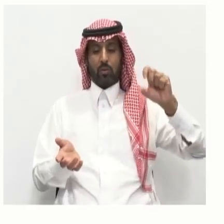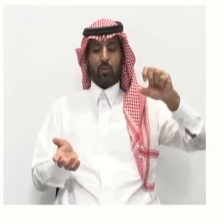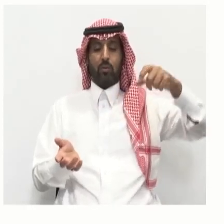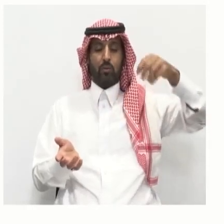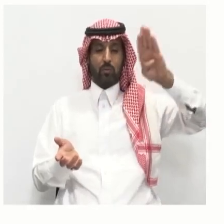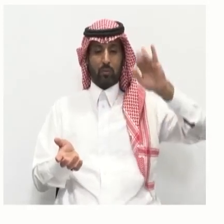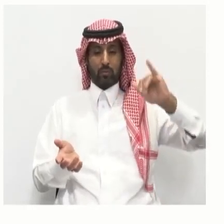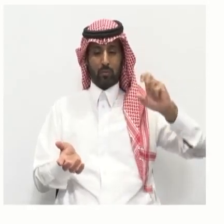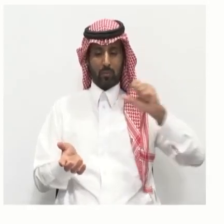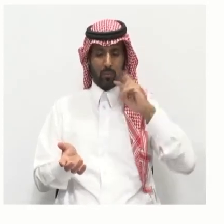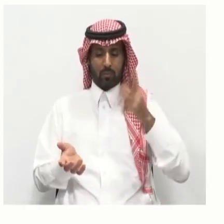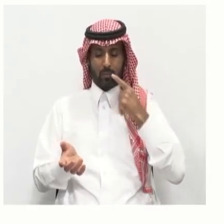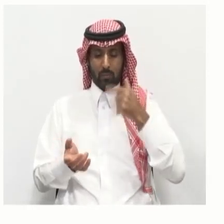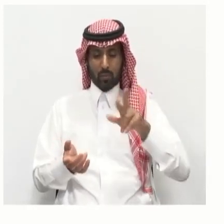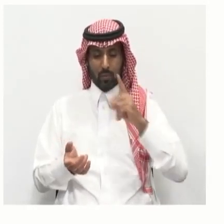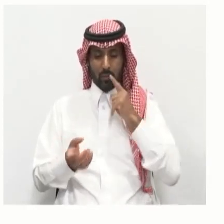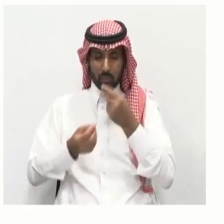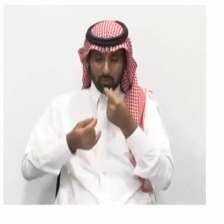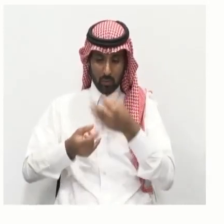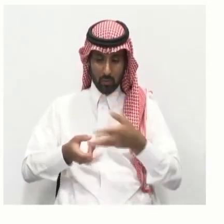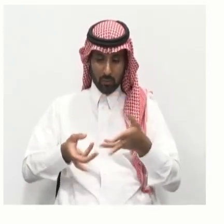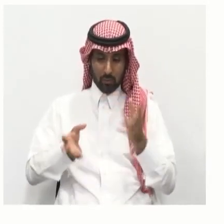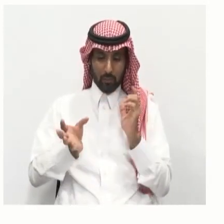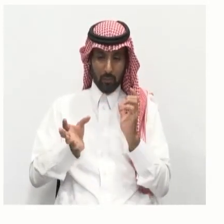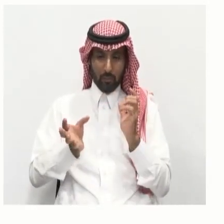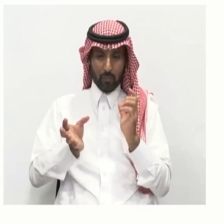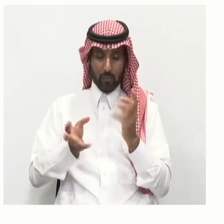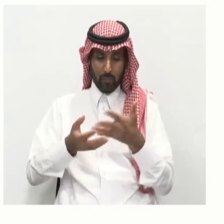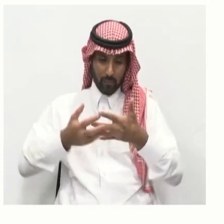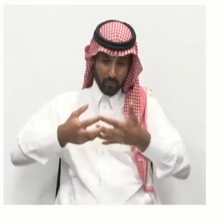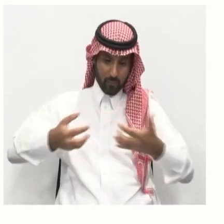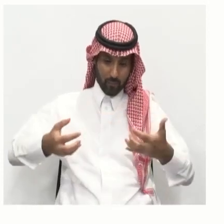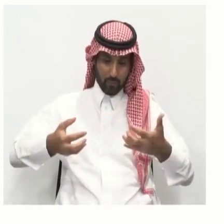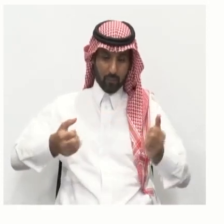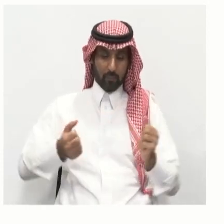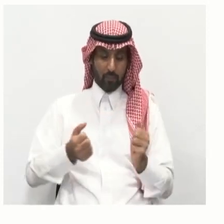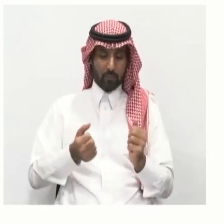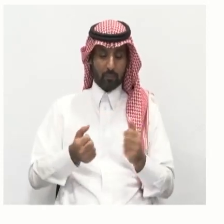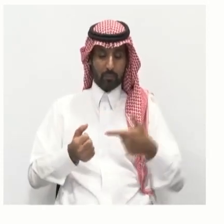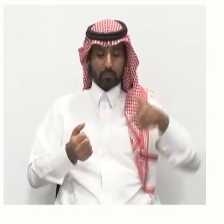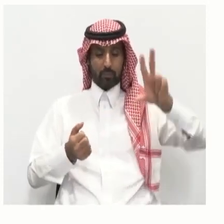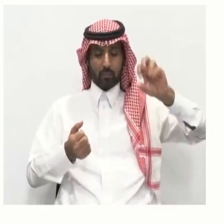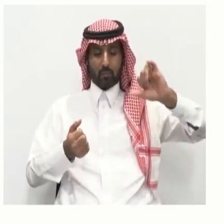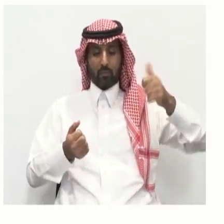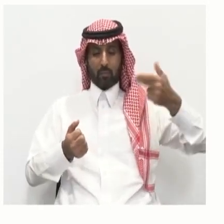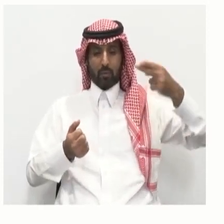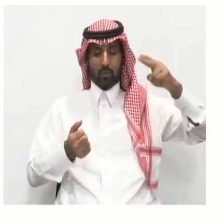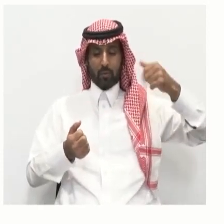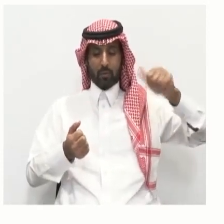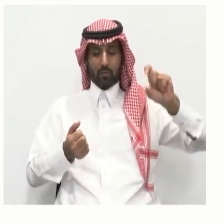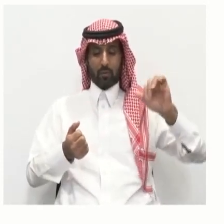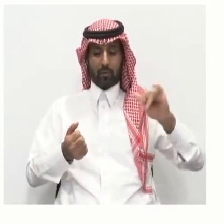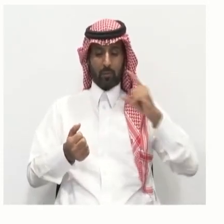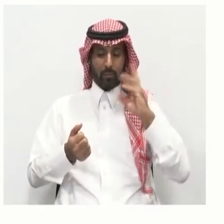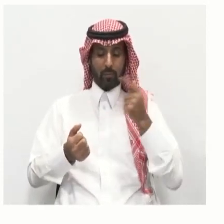امجي الكل ت ذائب معناته راح يتفكك المغنيسيوم عندي هنا